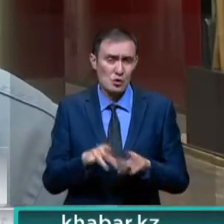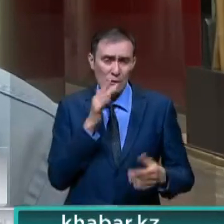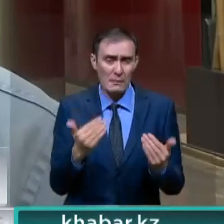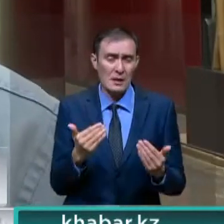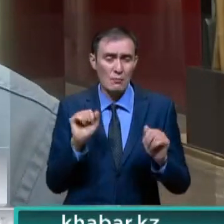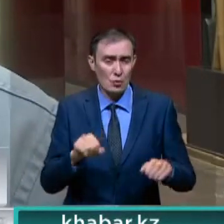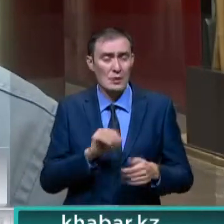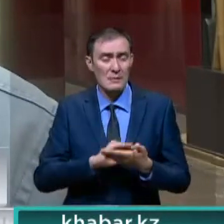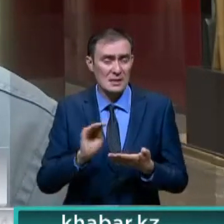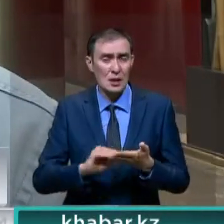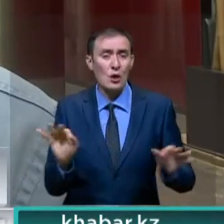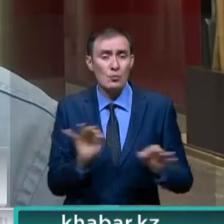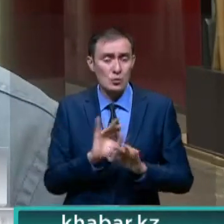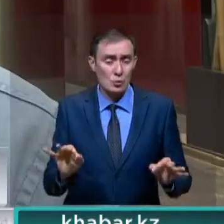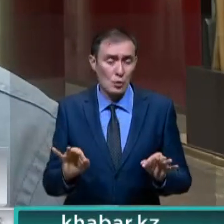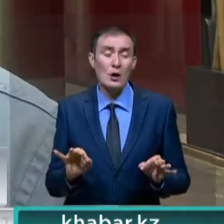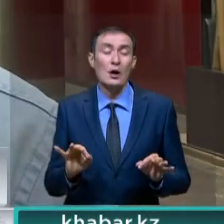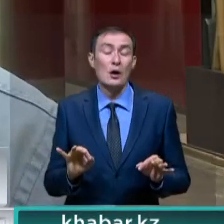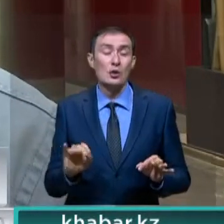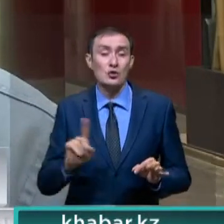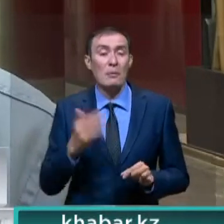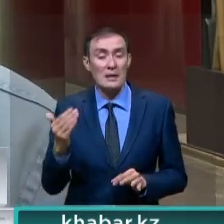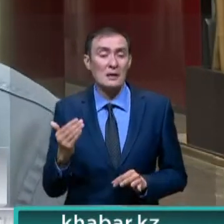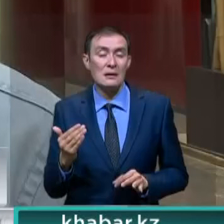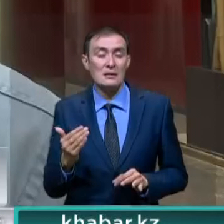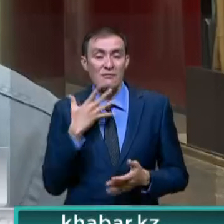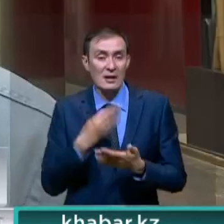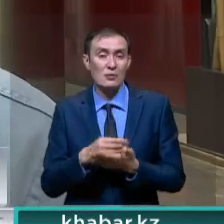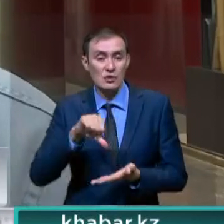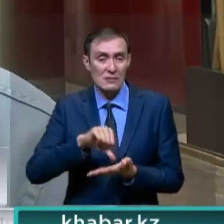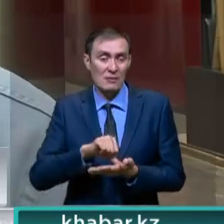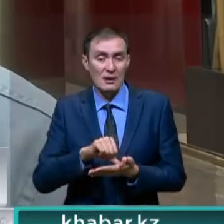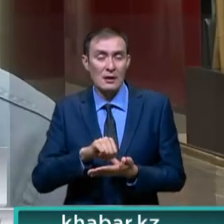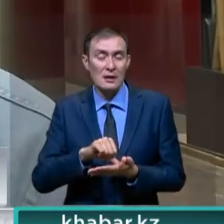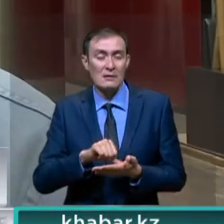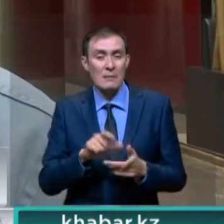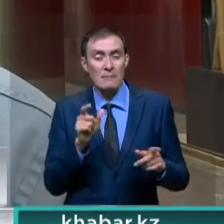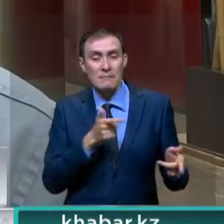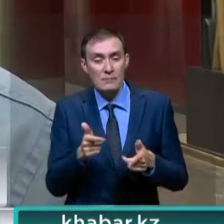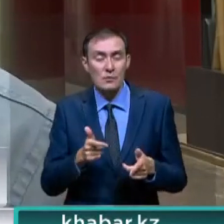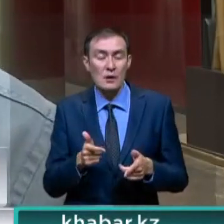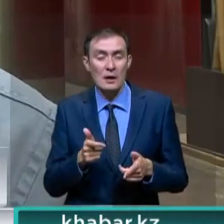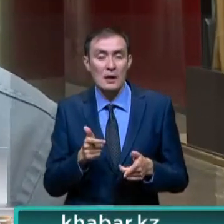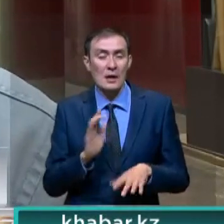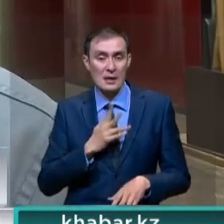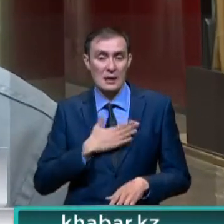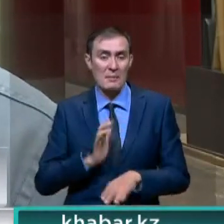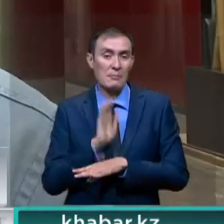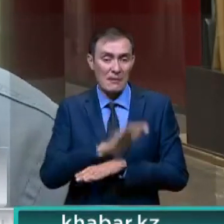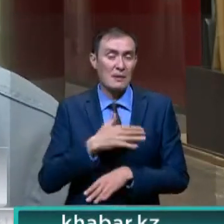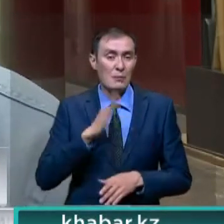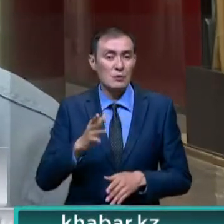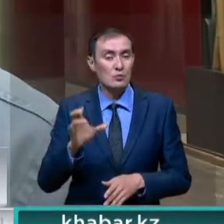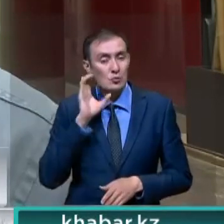современных композиторов, чтобы они отправляли свои демки, отправляли свои какие-то заготовки, может быть, песни, чтобы мы прослушали,